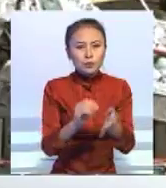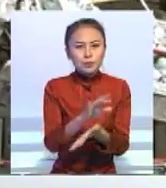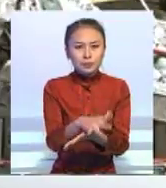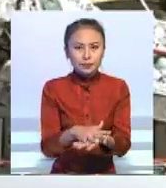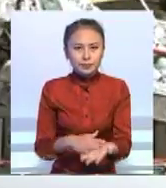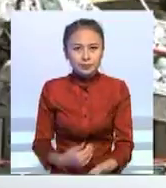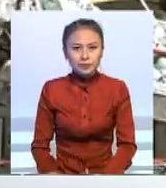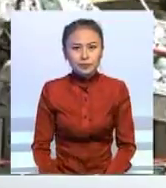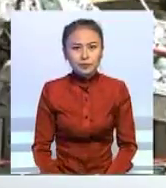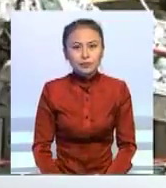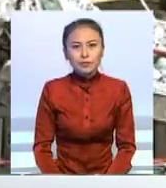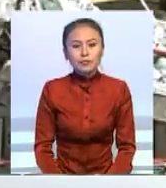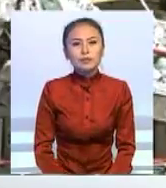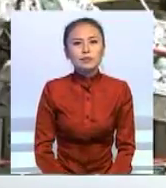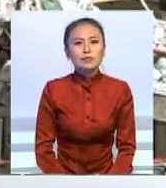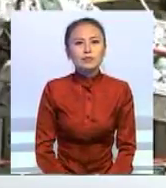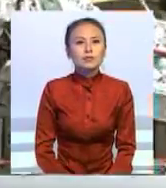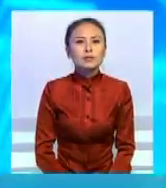жатыр.